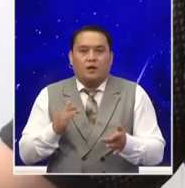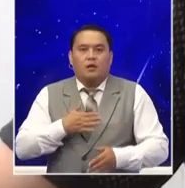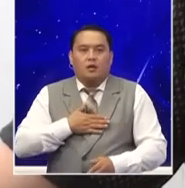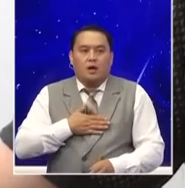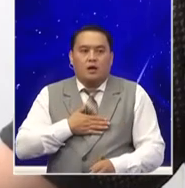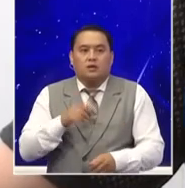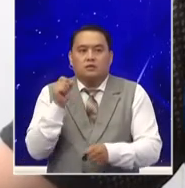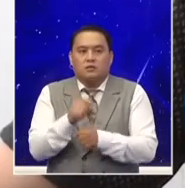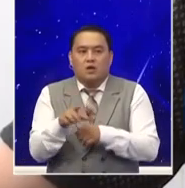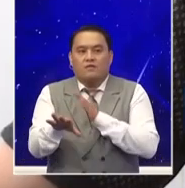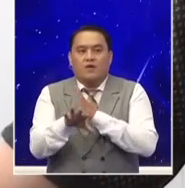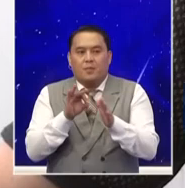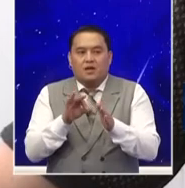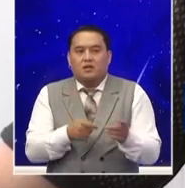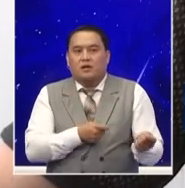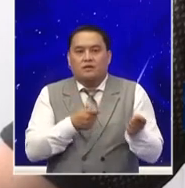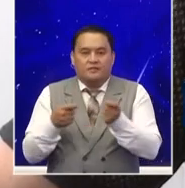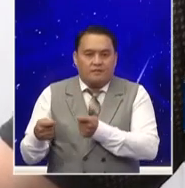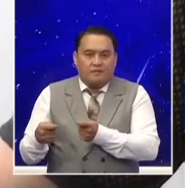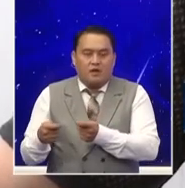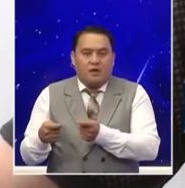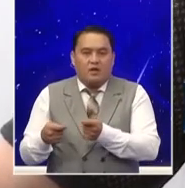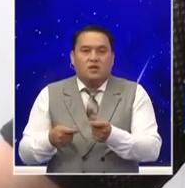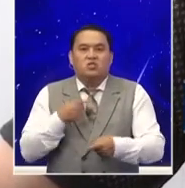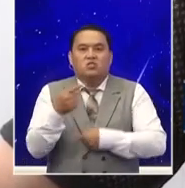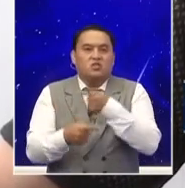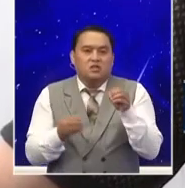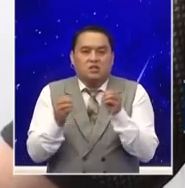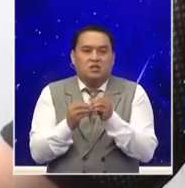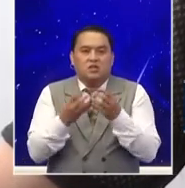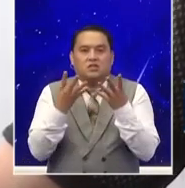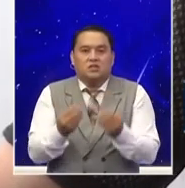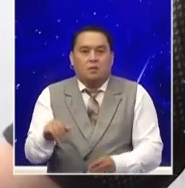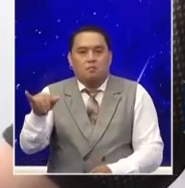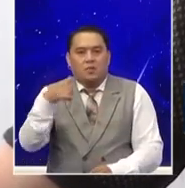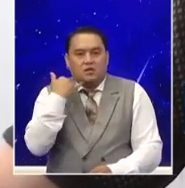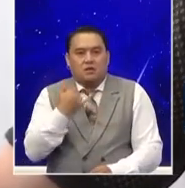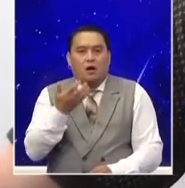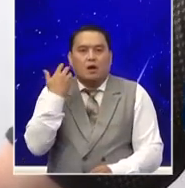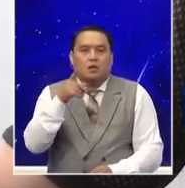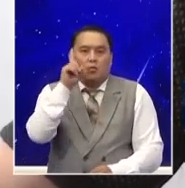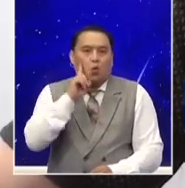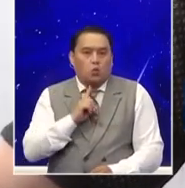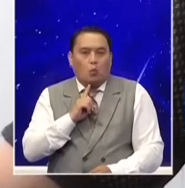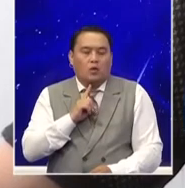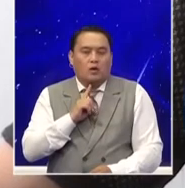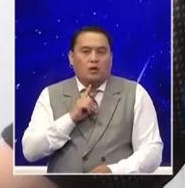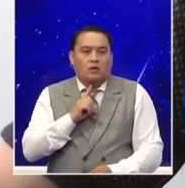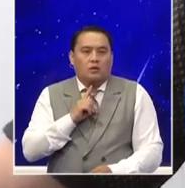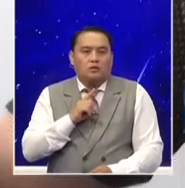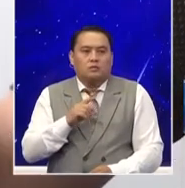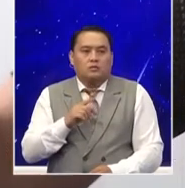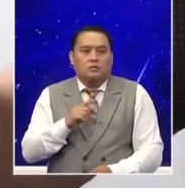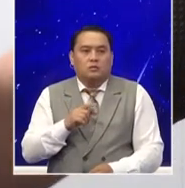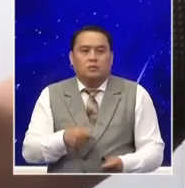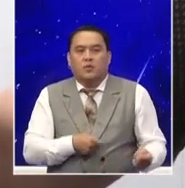допустим, заказал, выбрал тип доставки курьерской. Через 10 дней мне позвонили, спросили, когда мне удобно будет. После обеда курьер